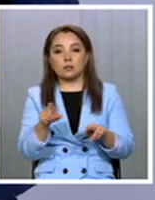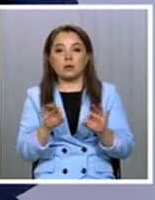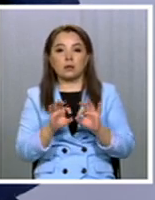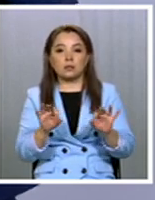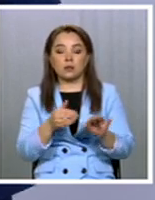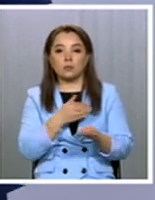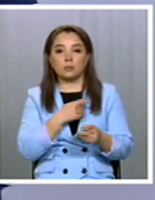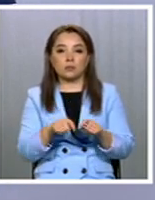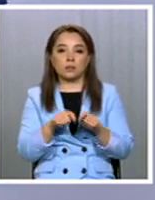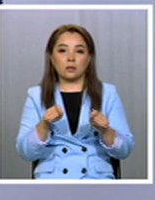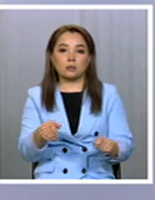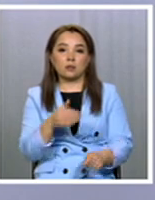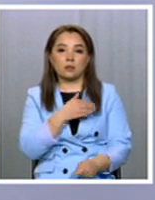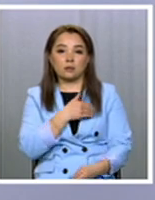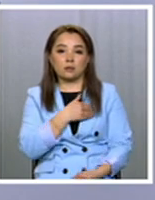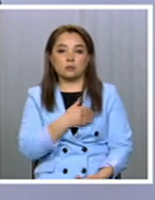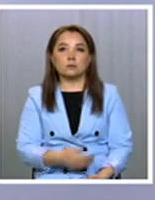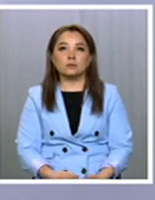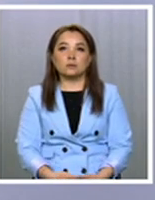болады.